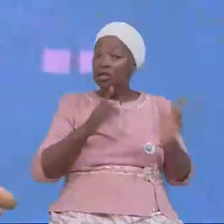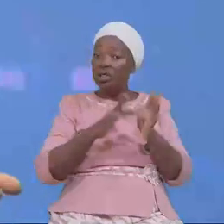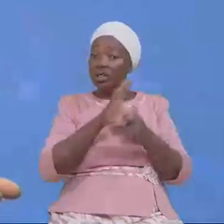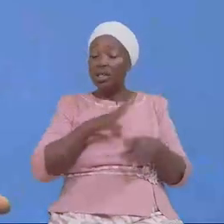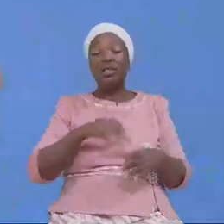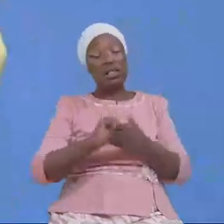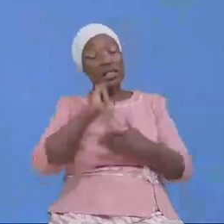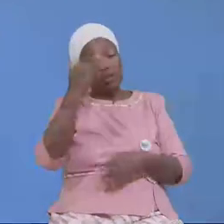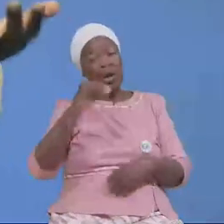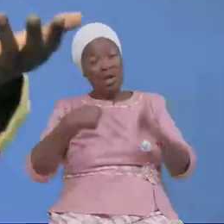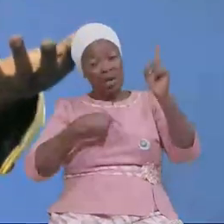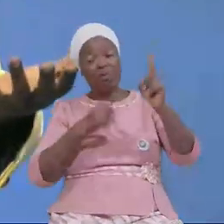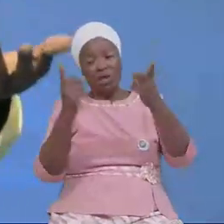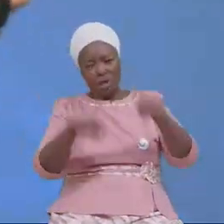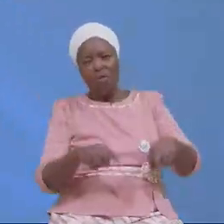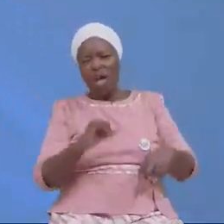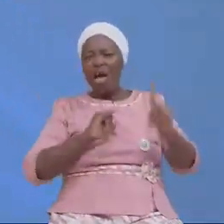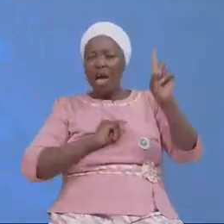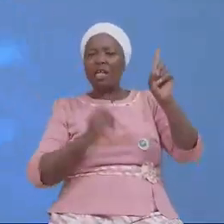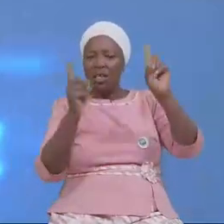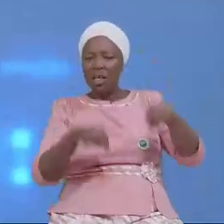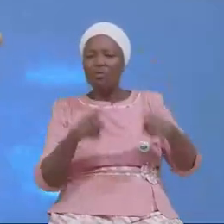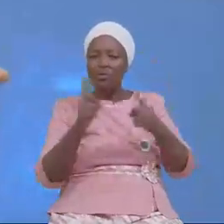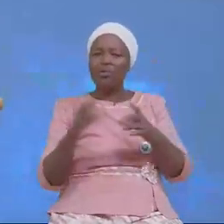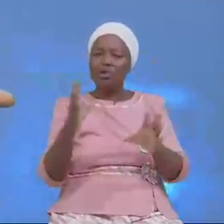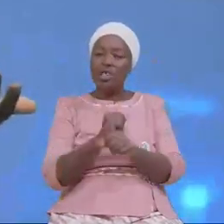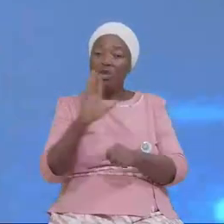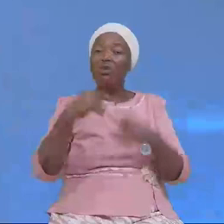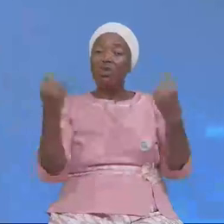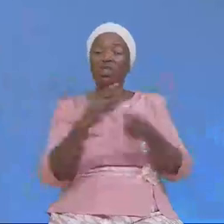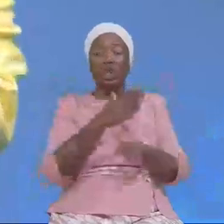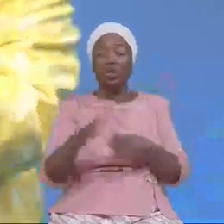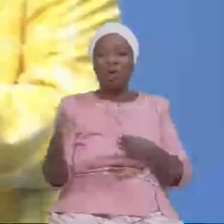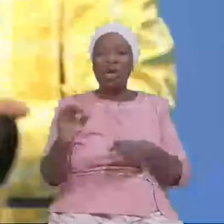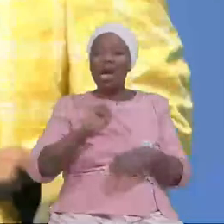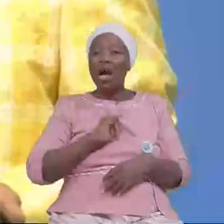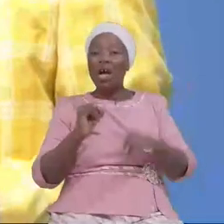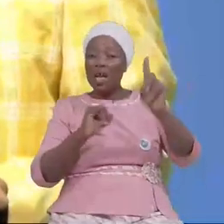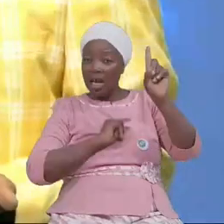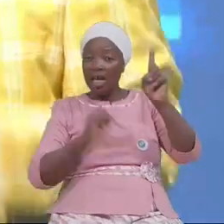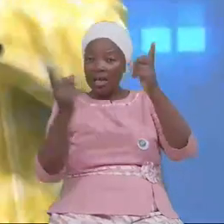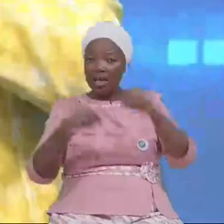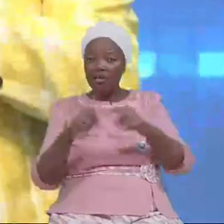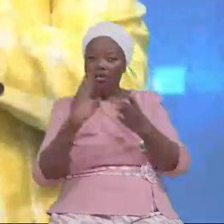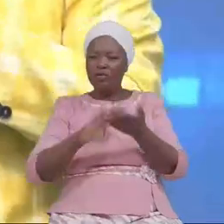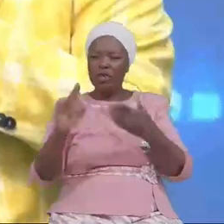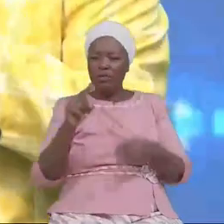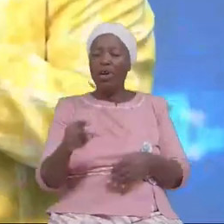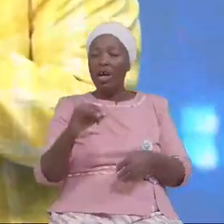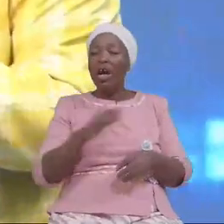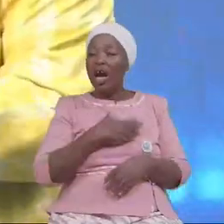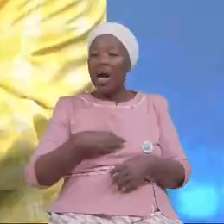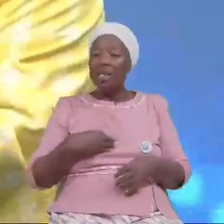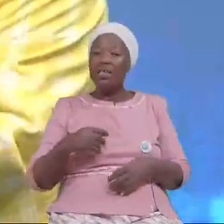dit, c'est pourquoi je suis venu. Je suis venu ôter tes péchés. Je suis venu te pardonner. Et